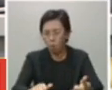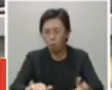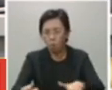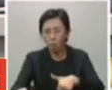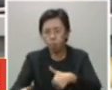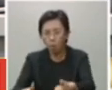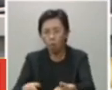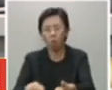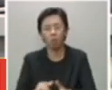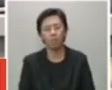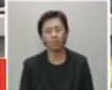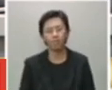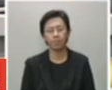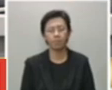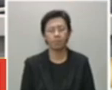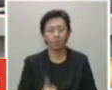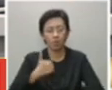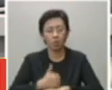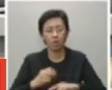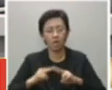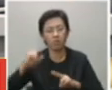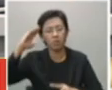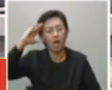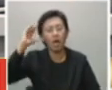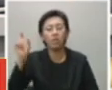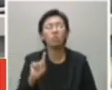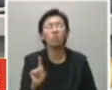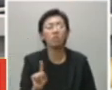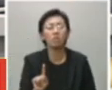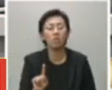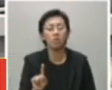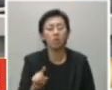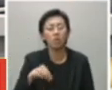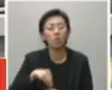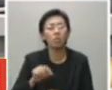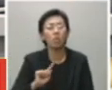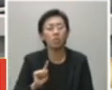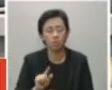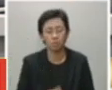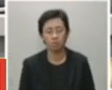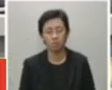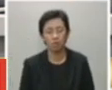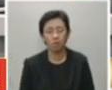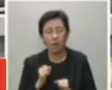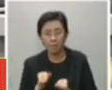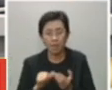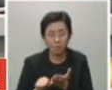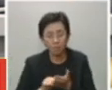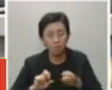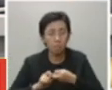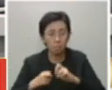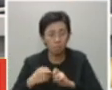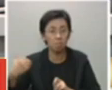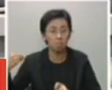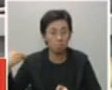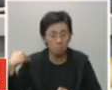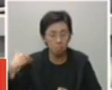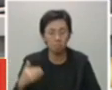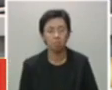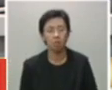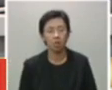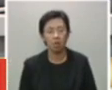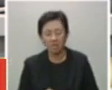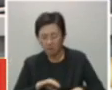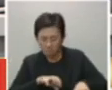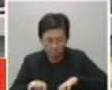ท่านรัฐมนตรีว่าการกระทรวงกลาโหมอยู่ที่ไหนครับพยายามในการแก้ไขสถานการณ์แล้วก็เข้า